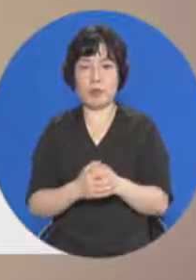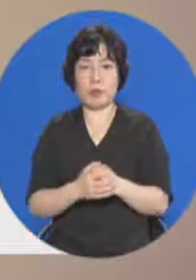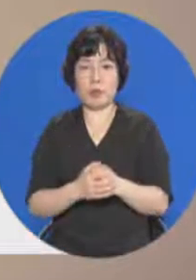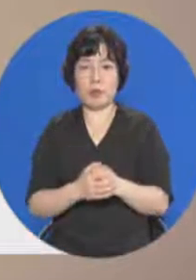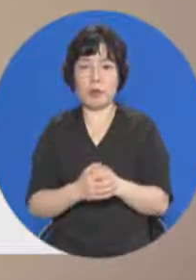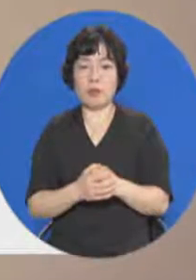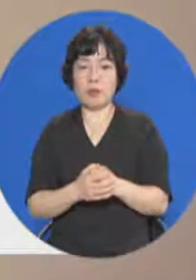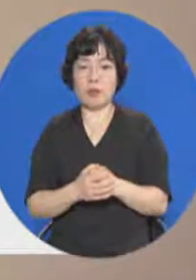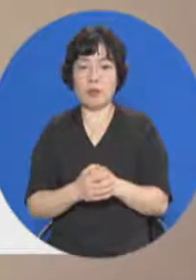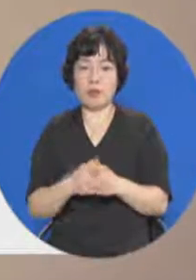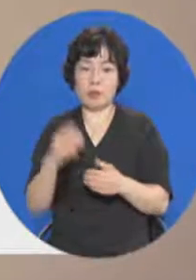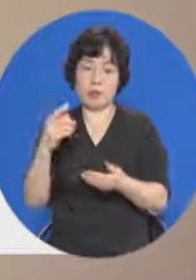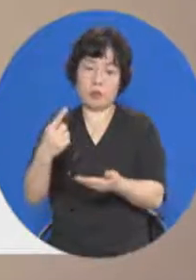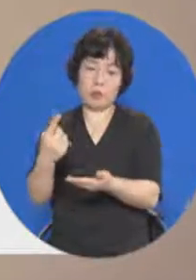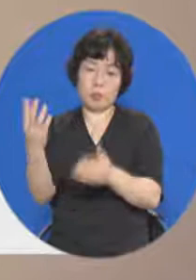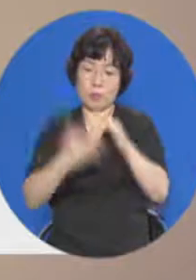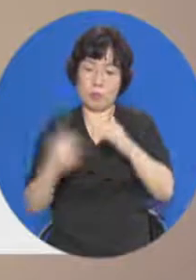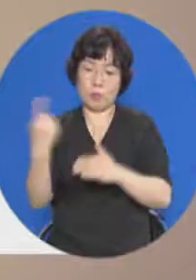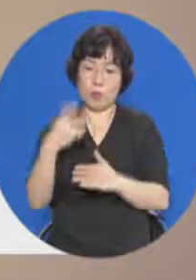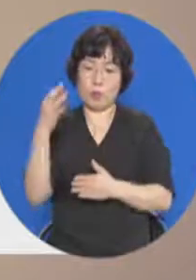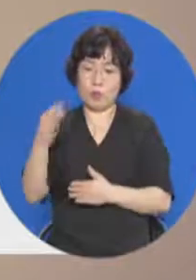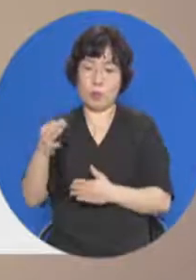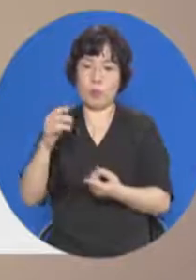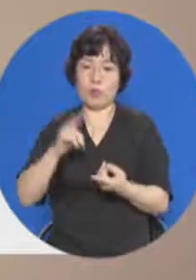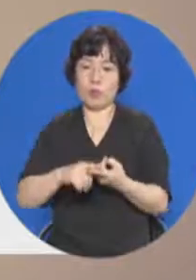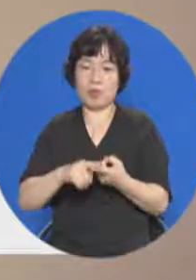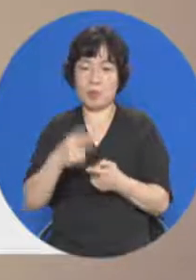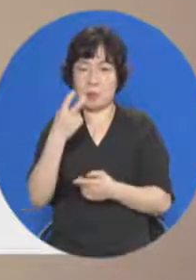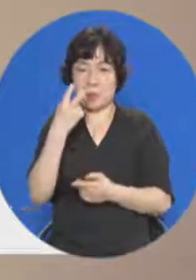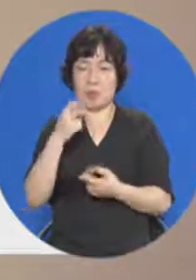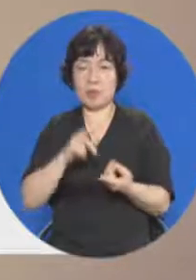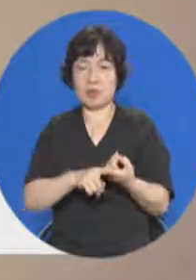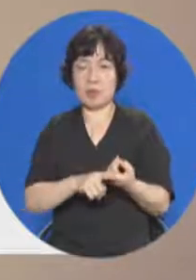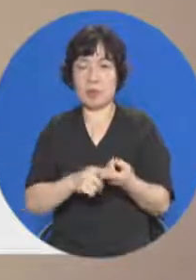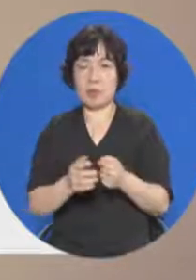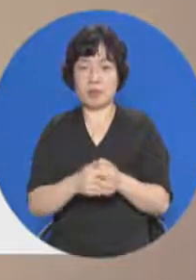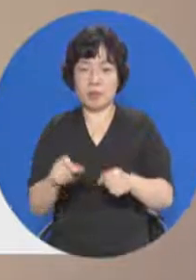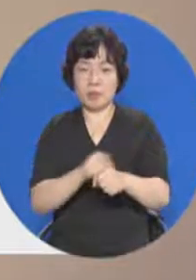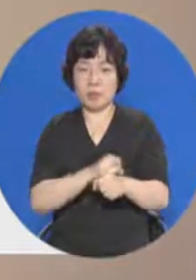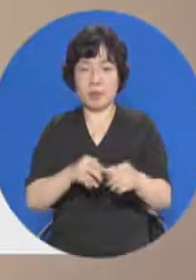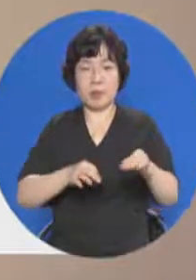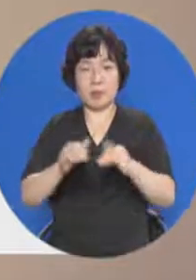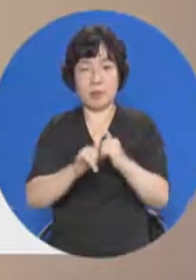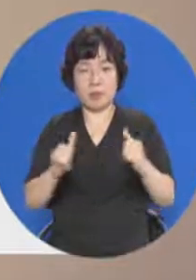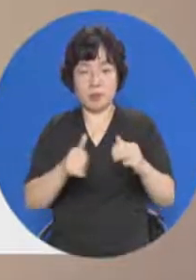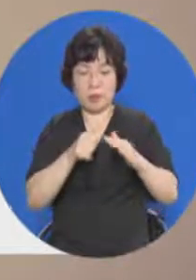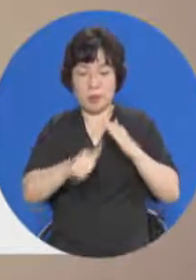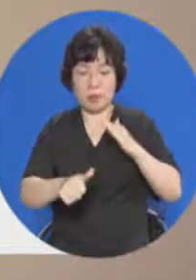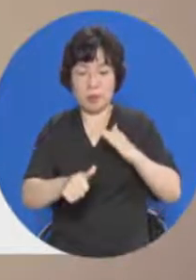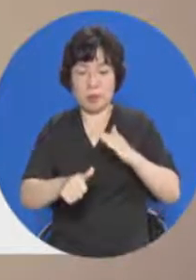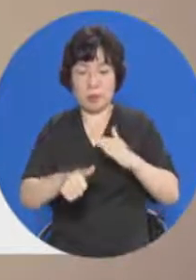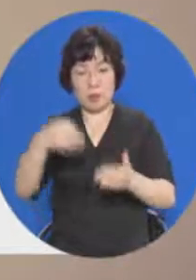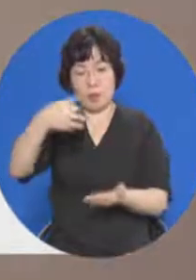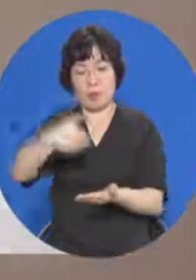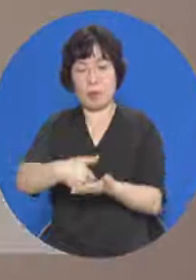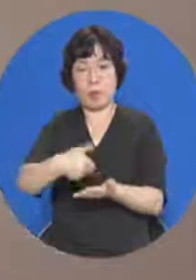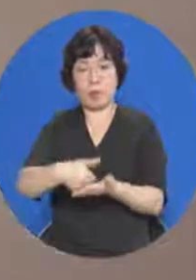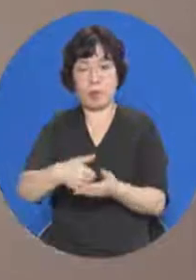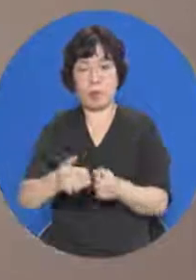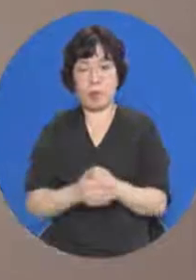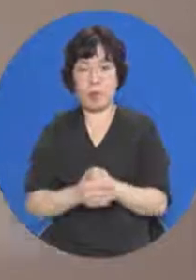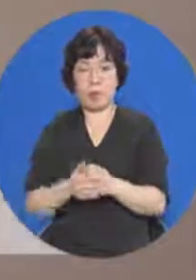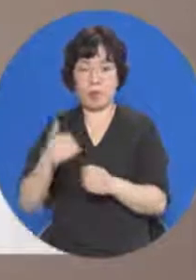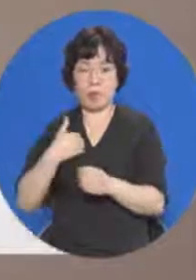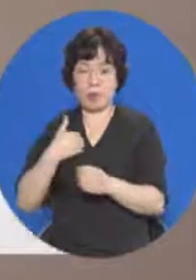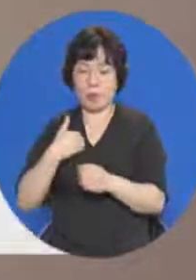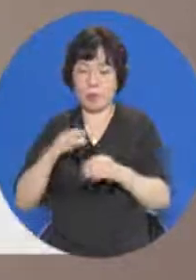바닷물값을 공과금으로 보고 계시더라고요. 특화시장 대표이사 내란으로 낸 겁니다. 저희들은